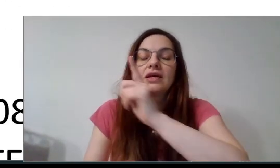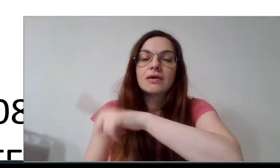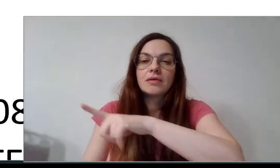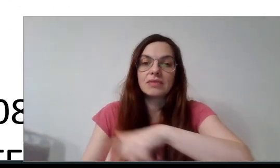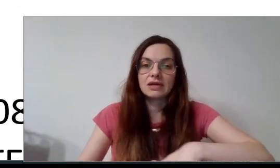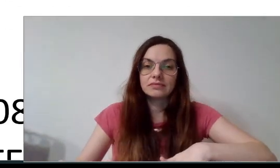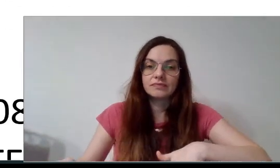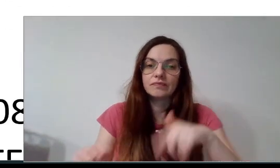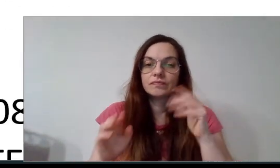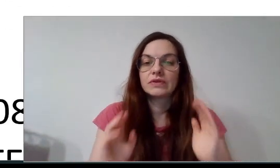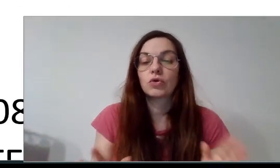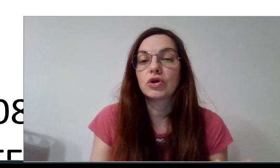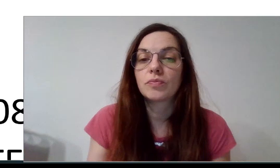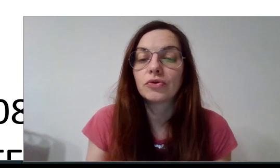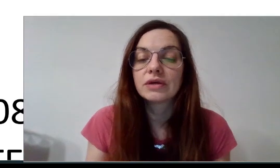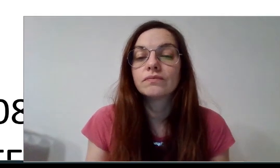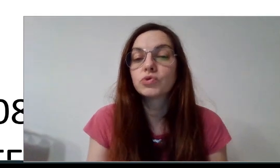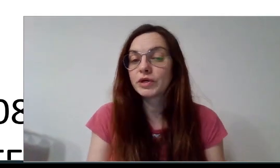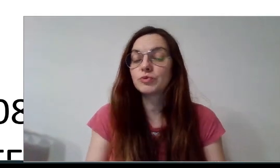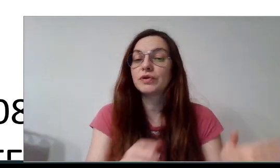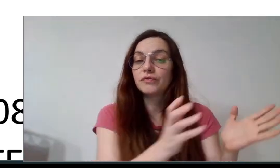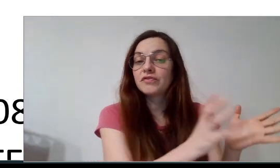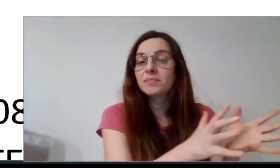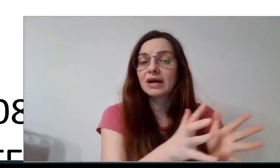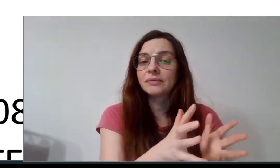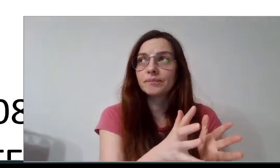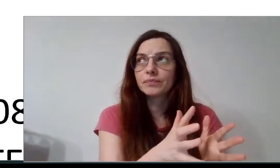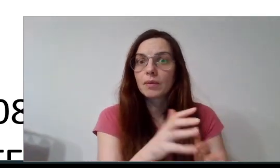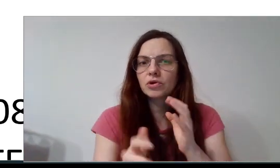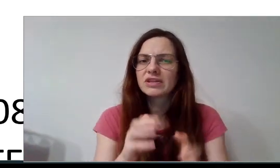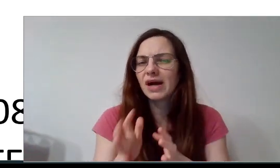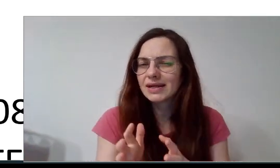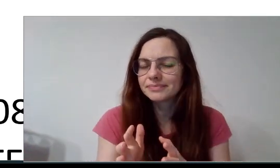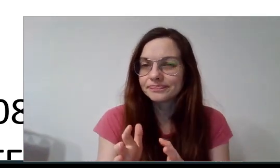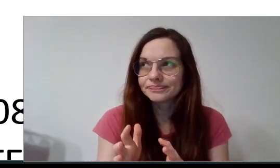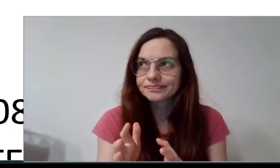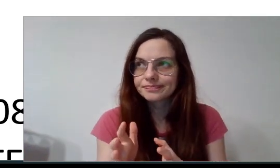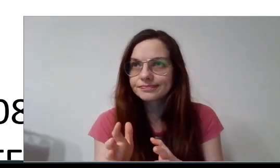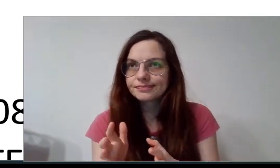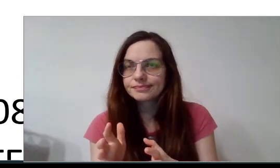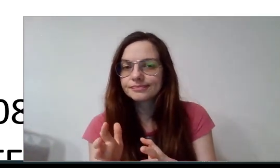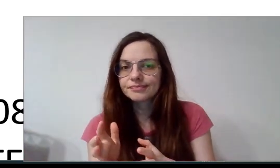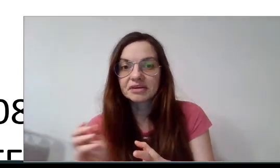Wie viel mal, koliko puta, zum Beispiel, wie viel mal pro Tag